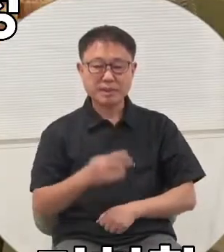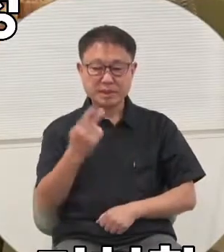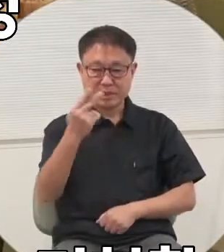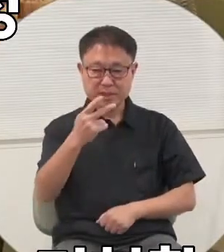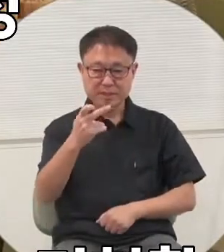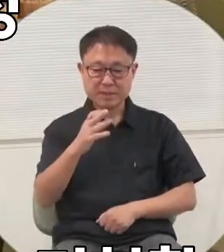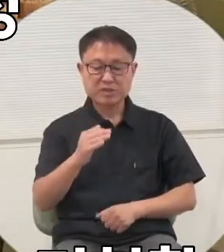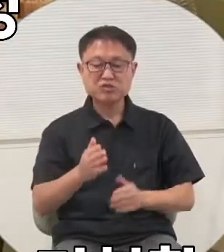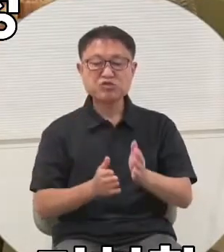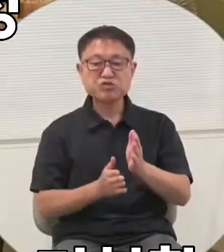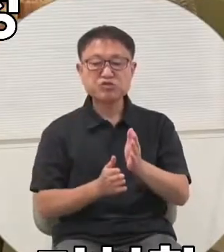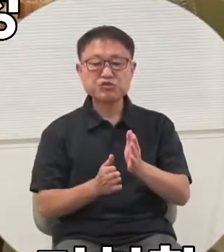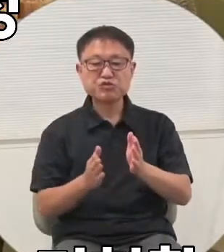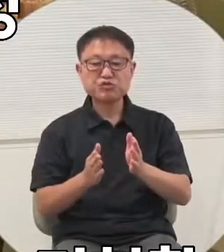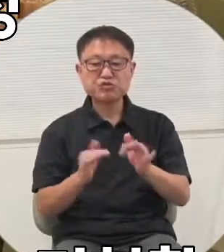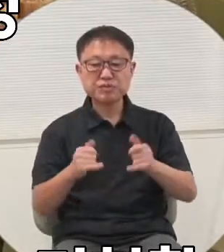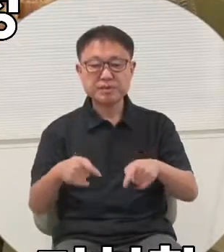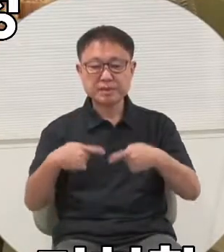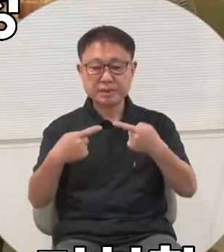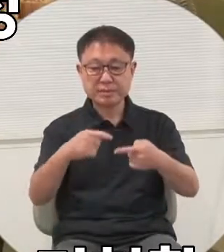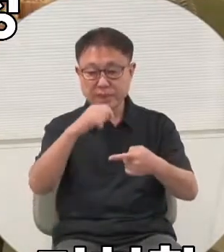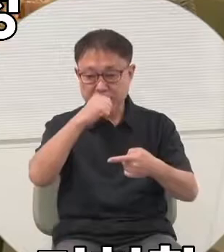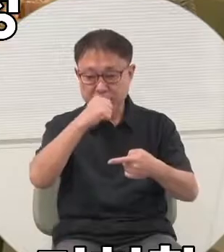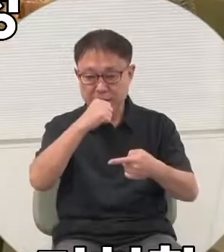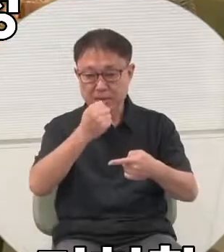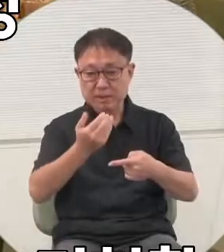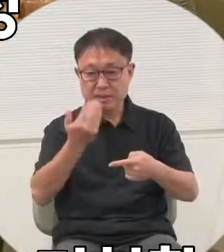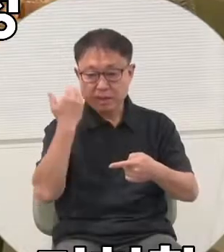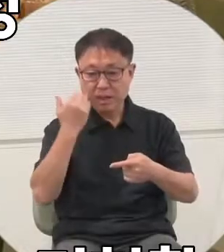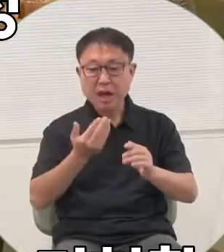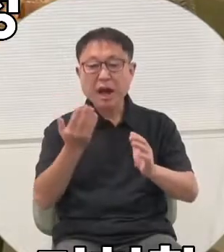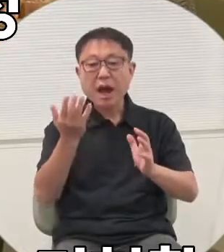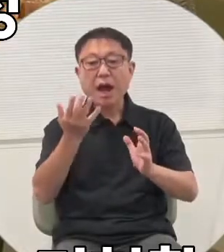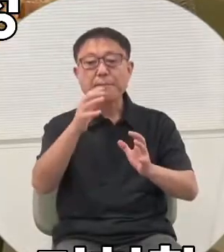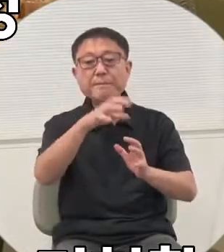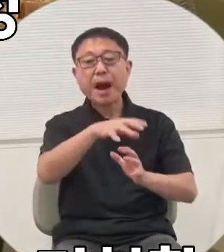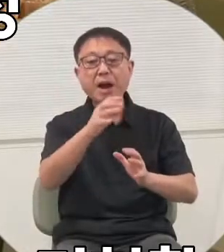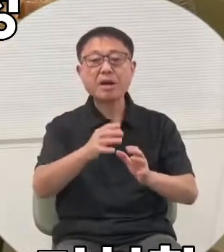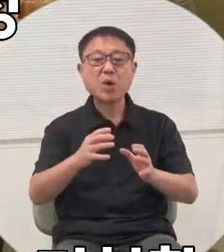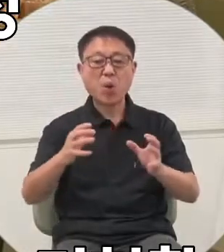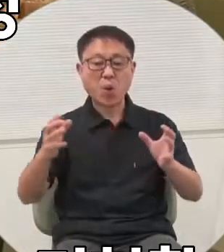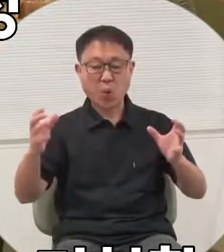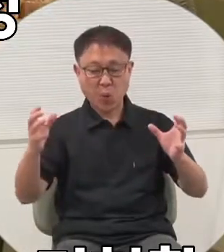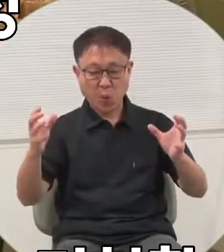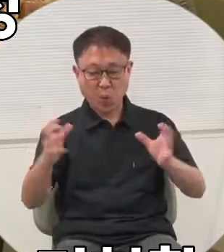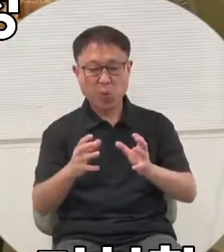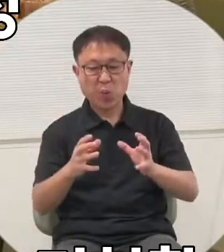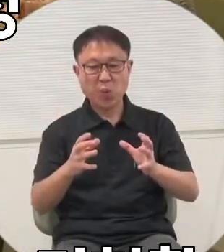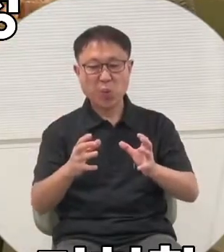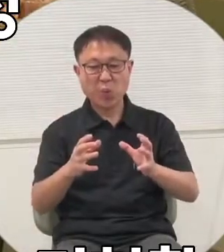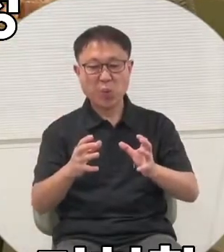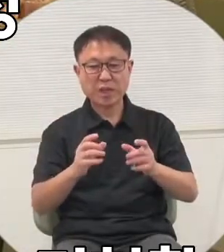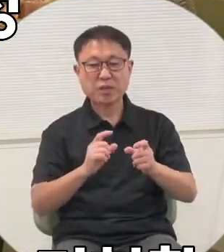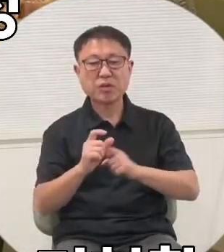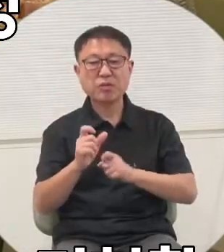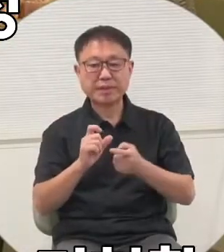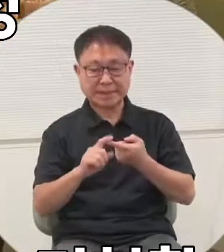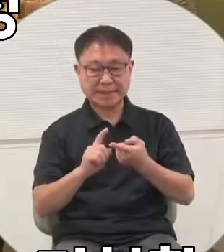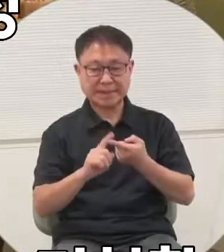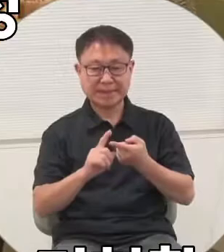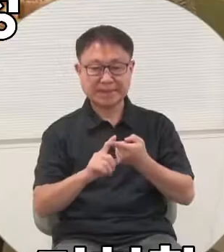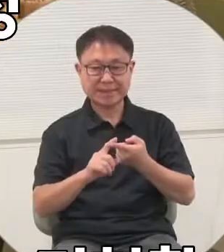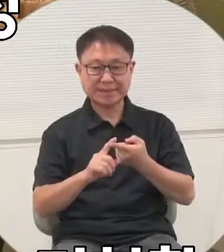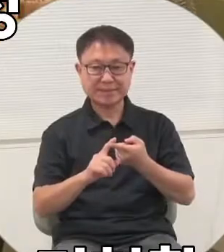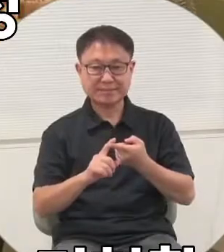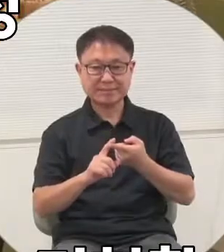2012년도에 주민참여 예산 하기 전에 11년부터는 또 마을 공동체에 대한 고민. 사실 이게 이제 정책적으로 서울시에서 많이